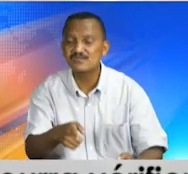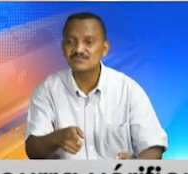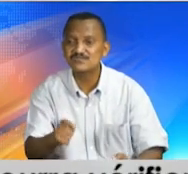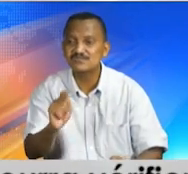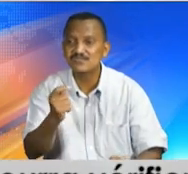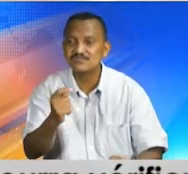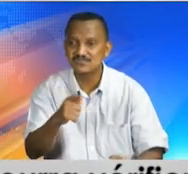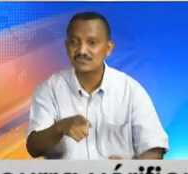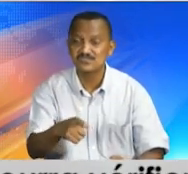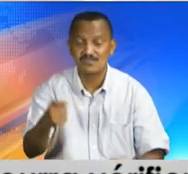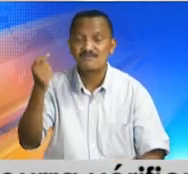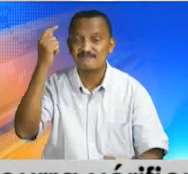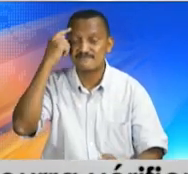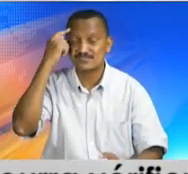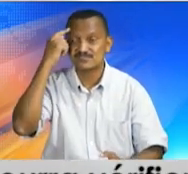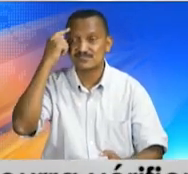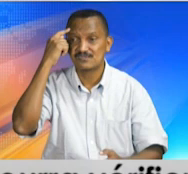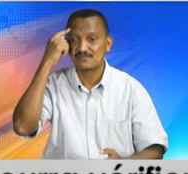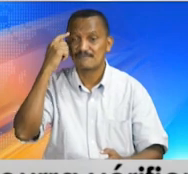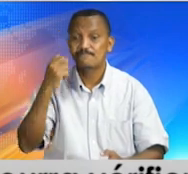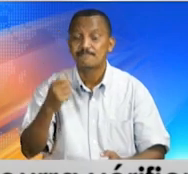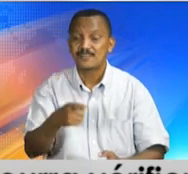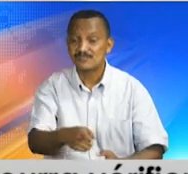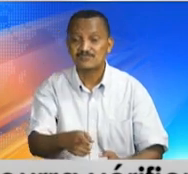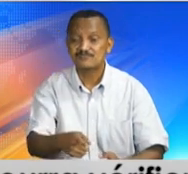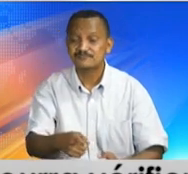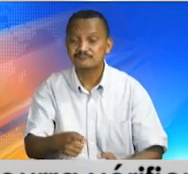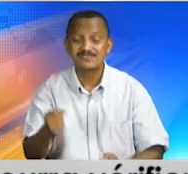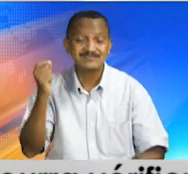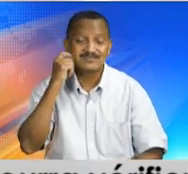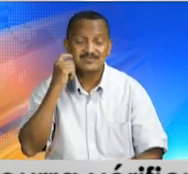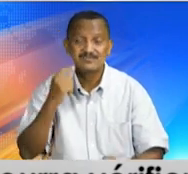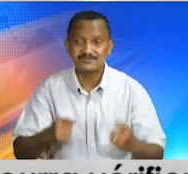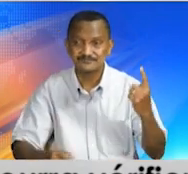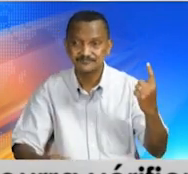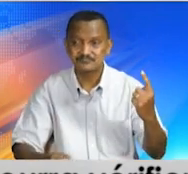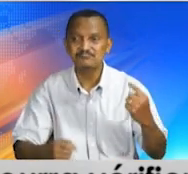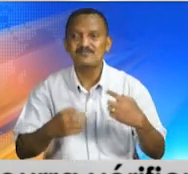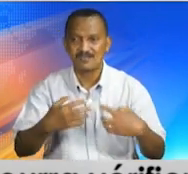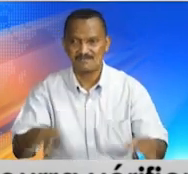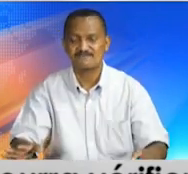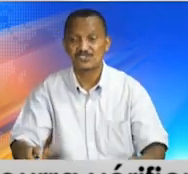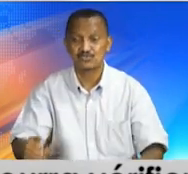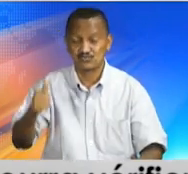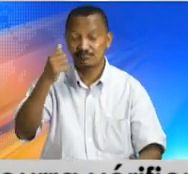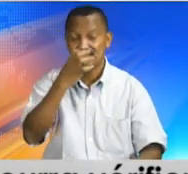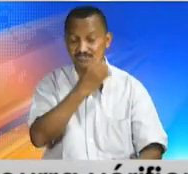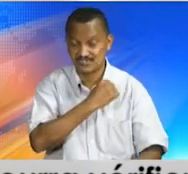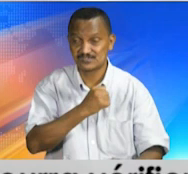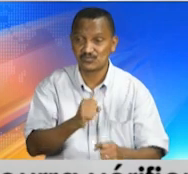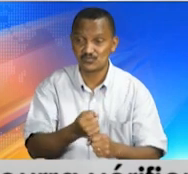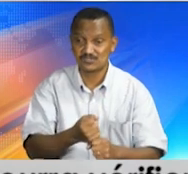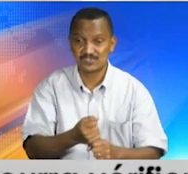rehefa avy eo rehefa fantatra hoe hita zany traçabilité any tantely anankiray a dia afaka mandray andraikitra amin'izay zany hoe